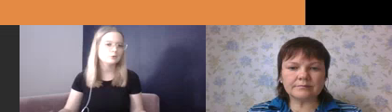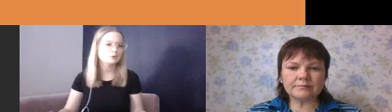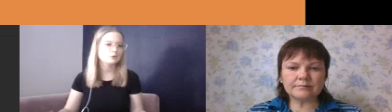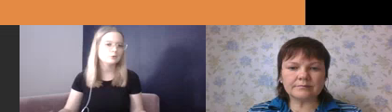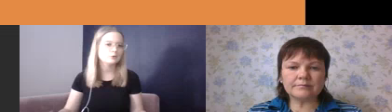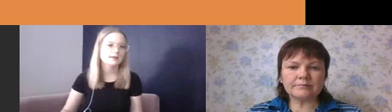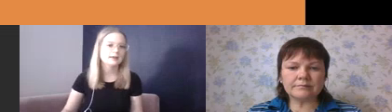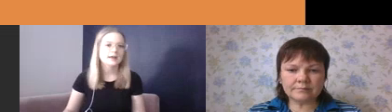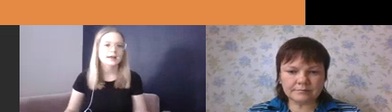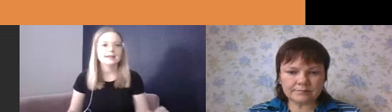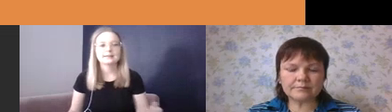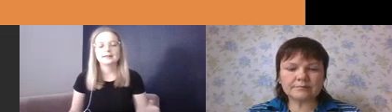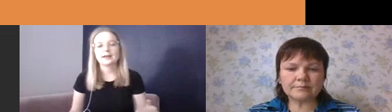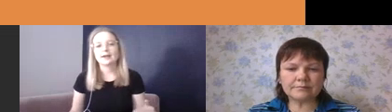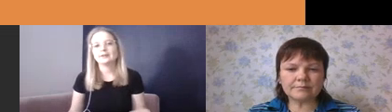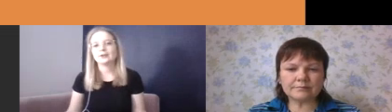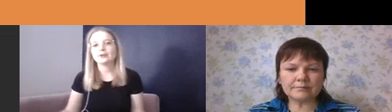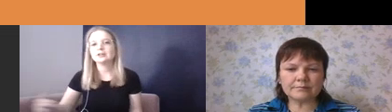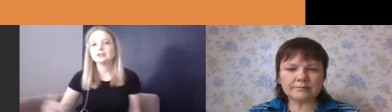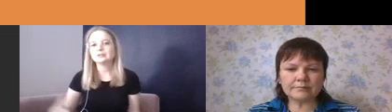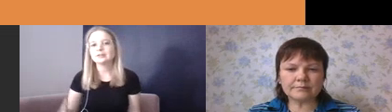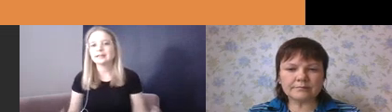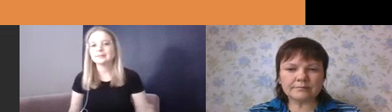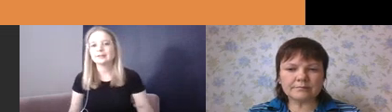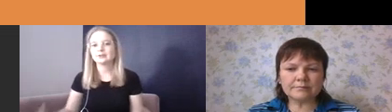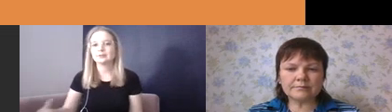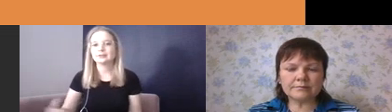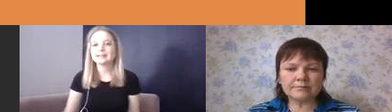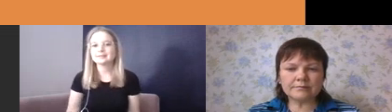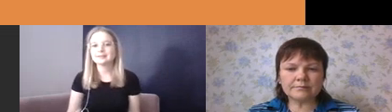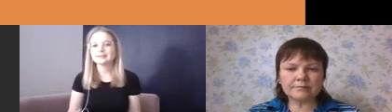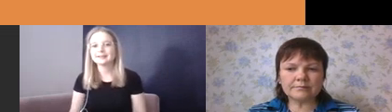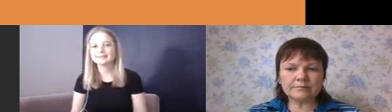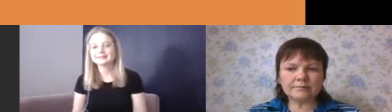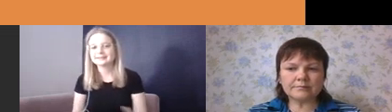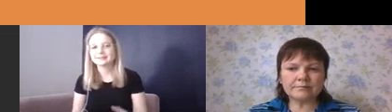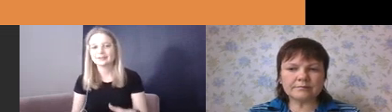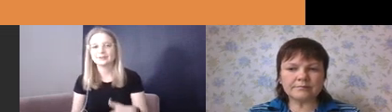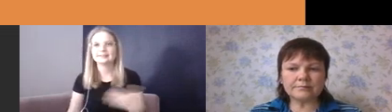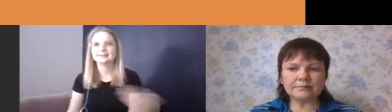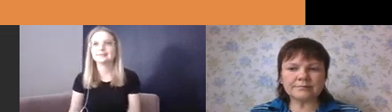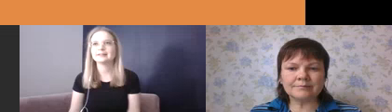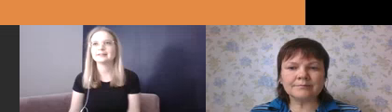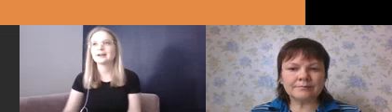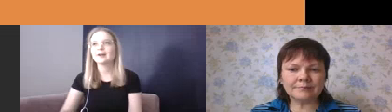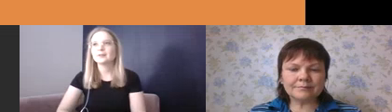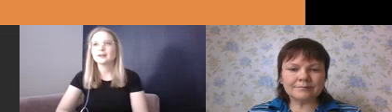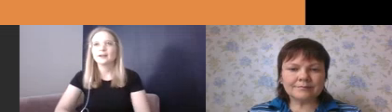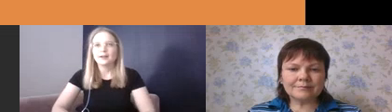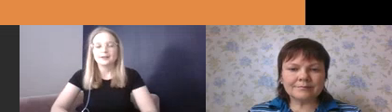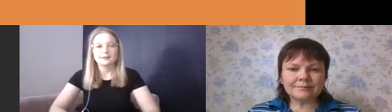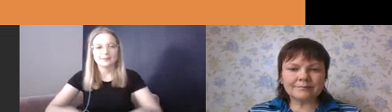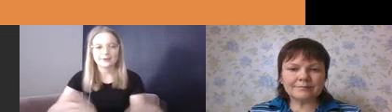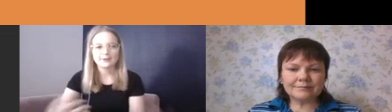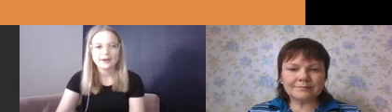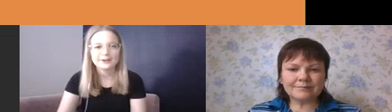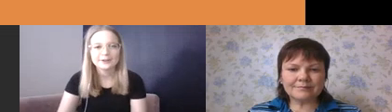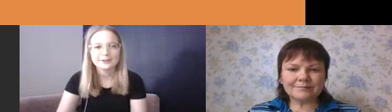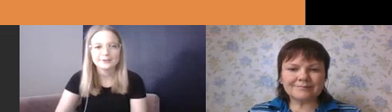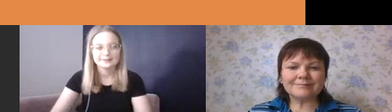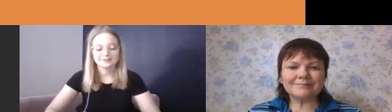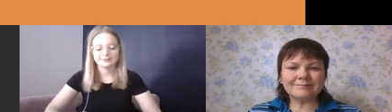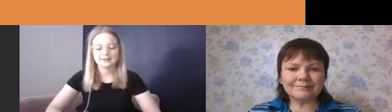mingi kursuse enne. Et natukene peaks nagu planeerima, et ei oleks nii, et noh, näiteks ma ei tea,